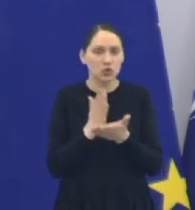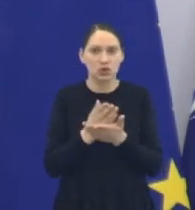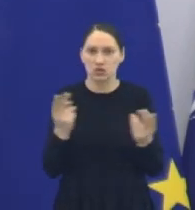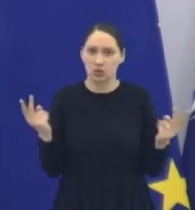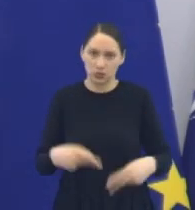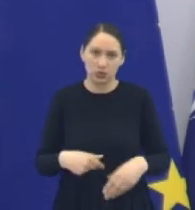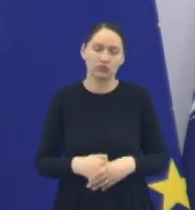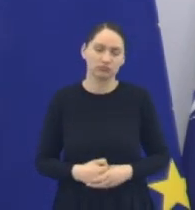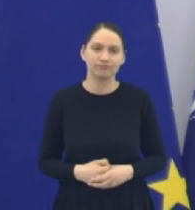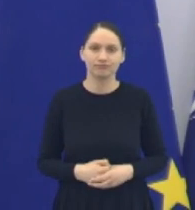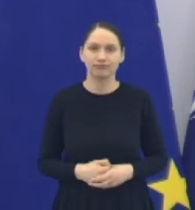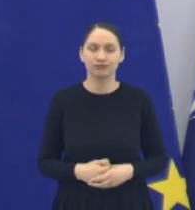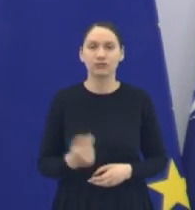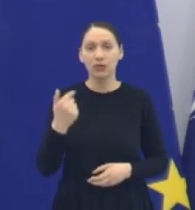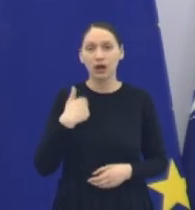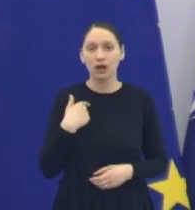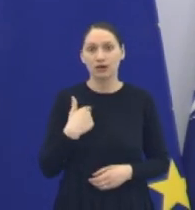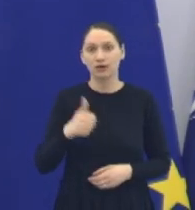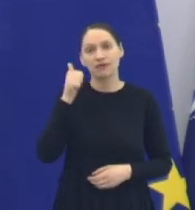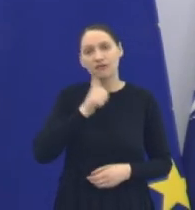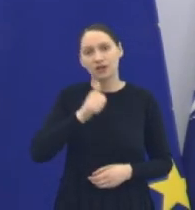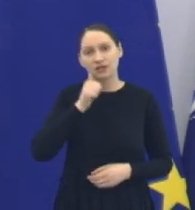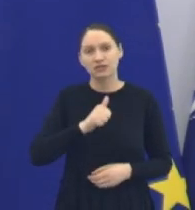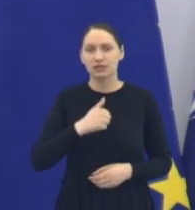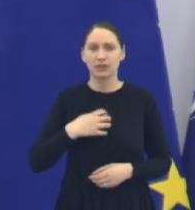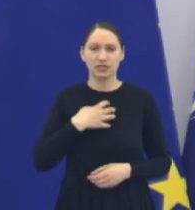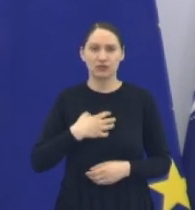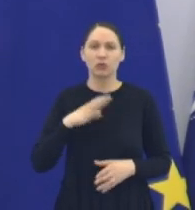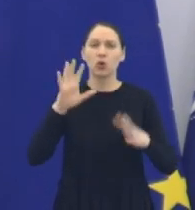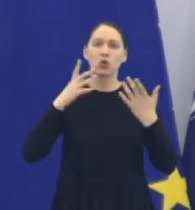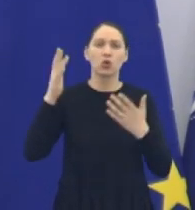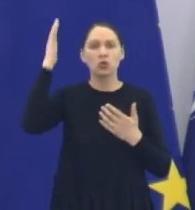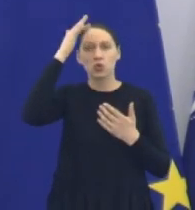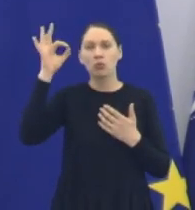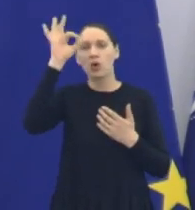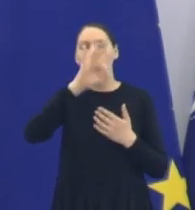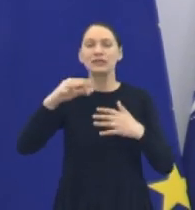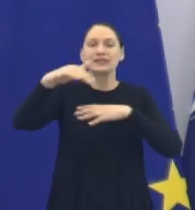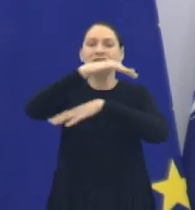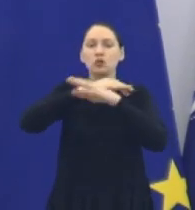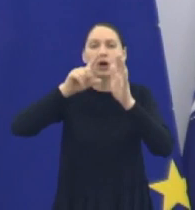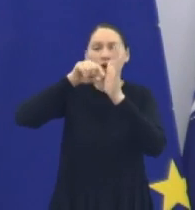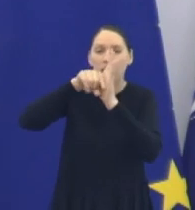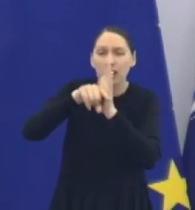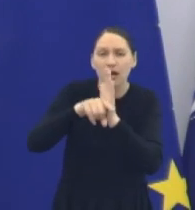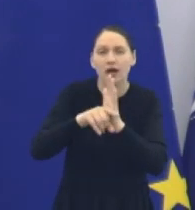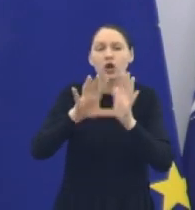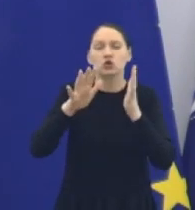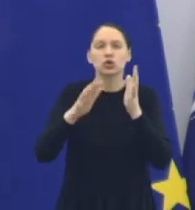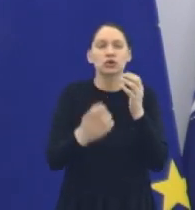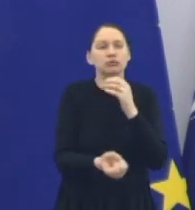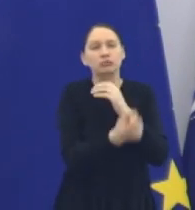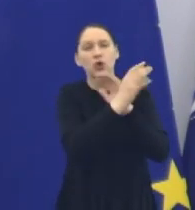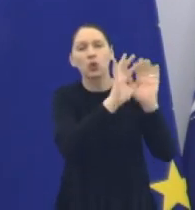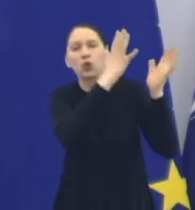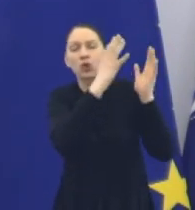aš visada remiuosi štai kokiu kriterijumi, jeigu mes vertiname vieną ar kitą situaciją, vieną ar kitą įvykį ar vieną ar kitą